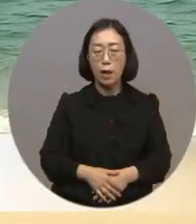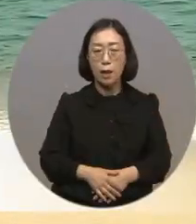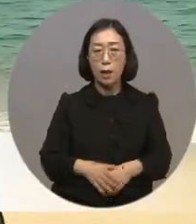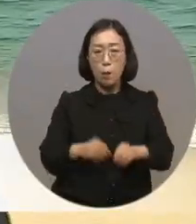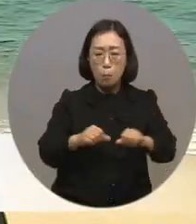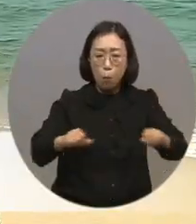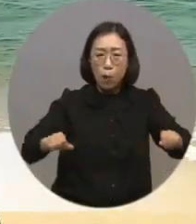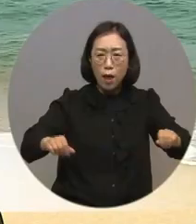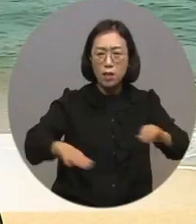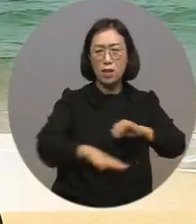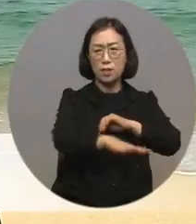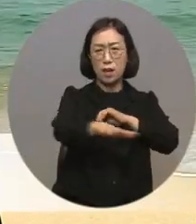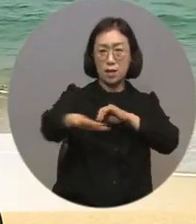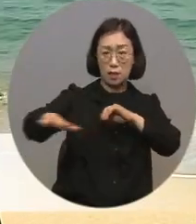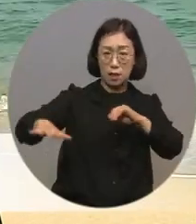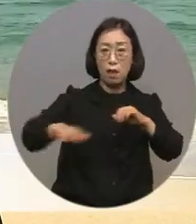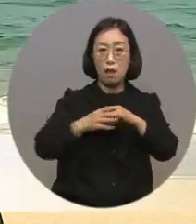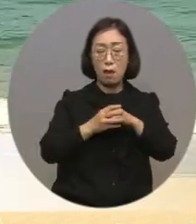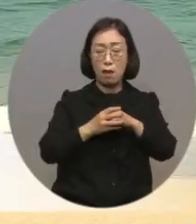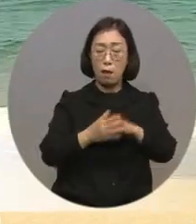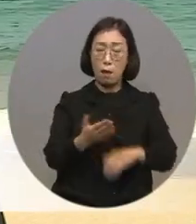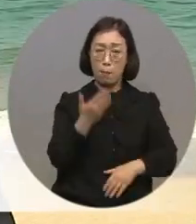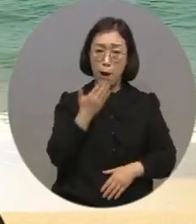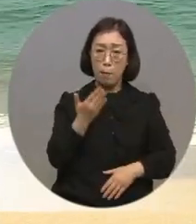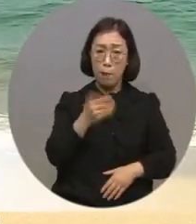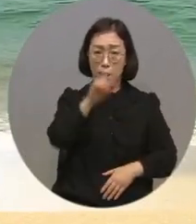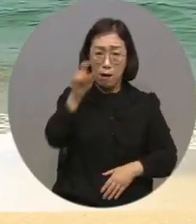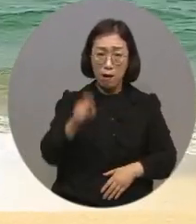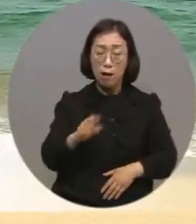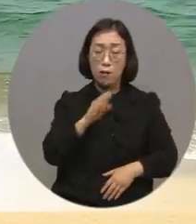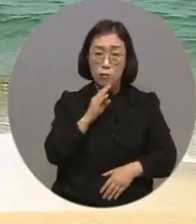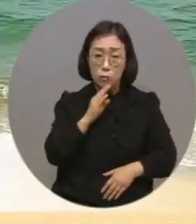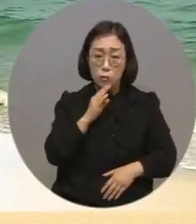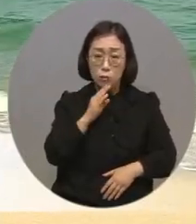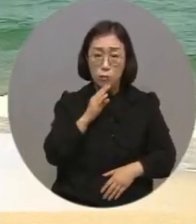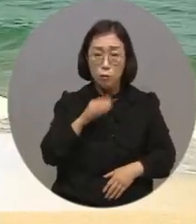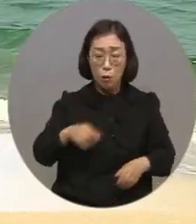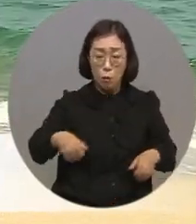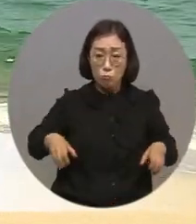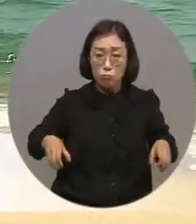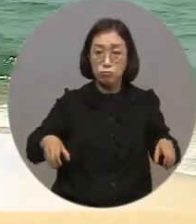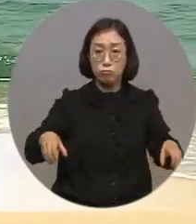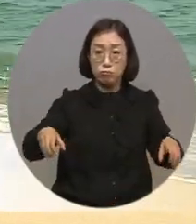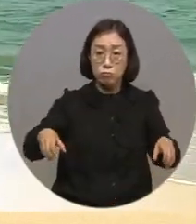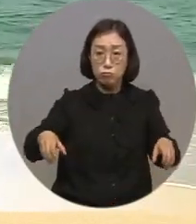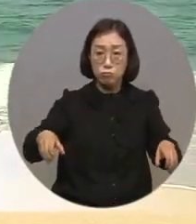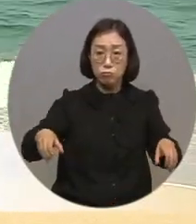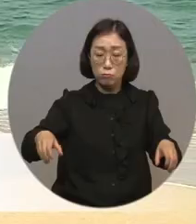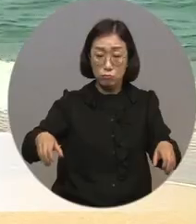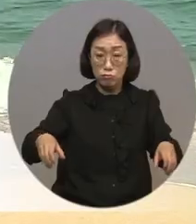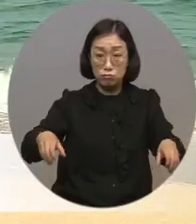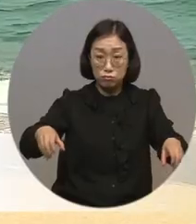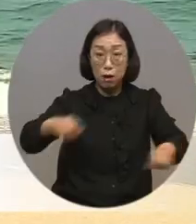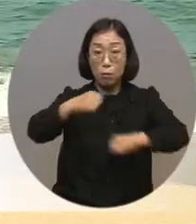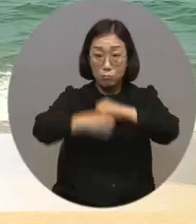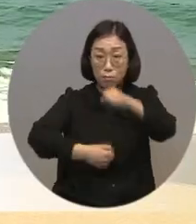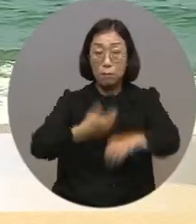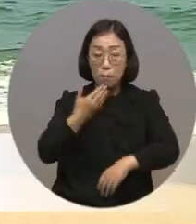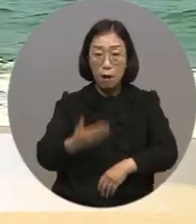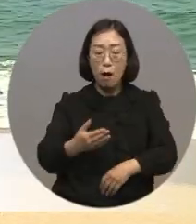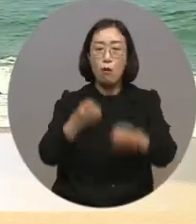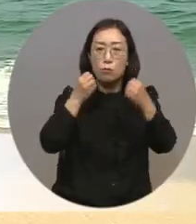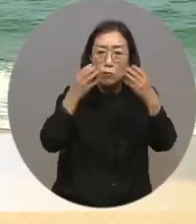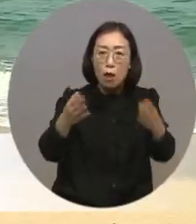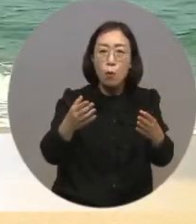모래 사장인데 갈수 있을까 하는데 그래도 쑥 들어오니까 그냥 좀 저한테도 새로운